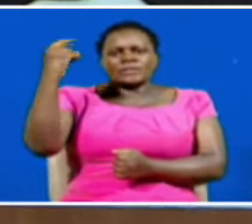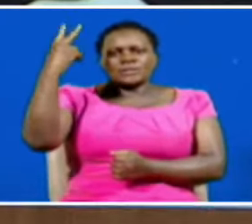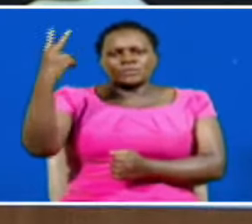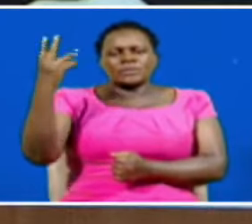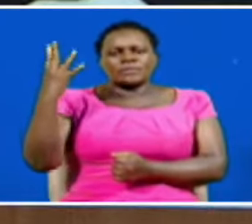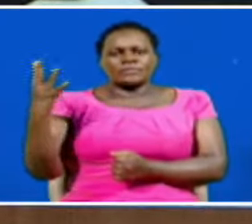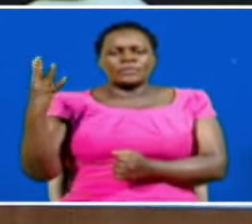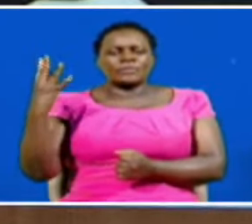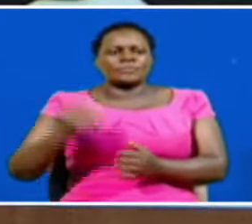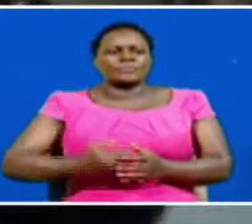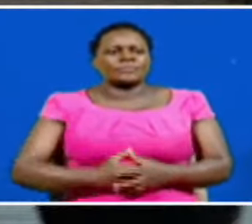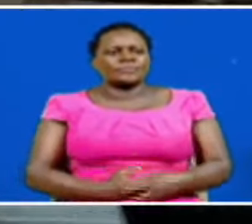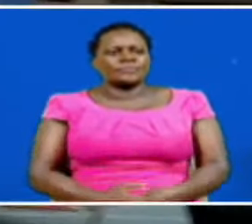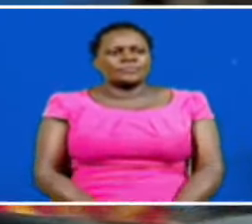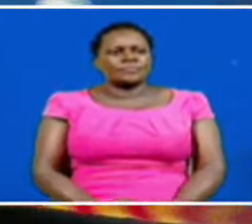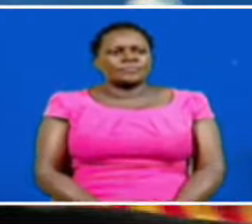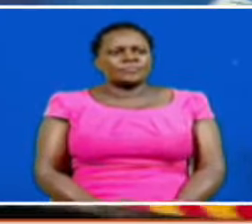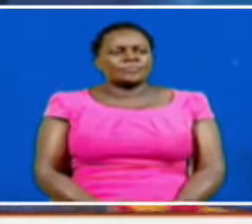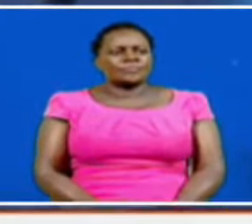2024.